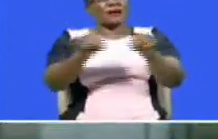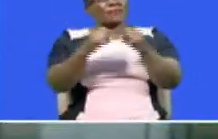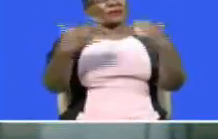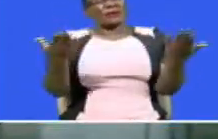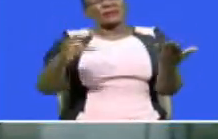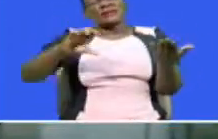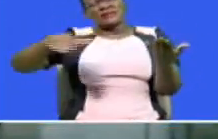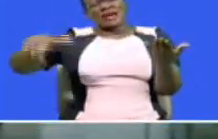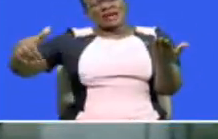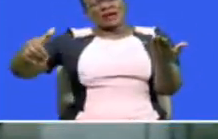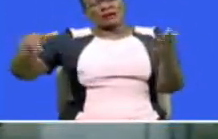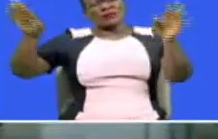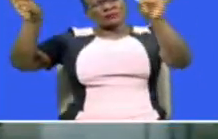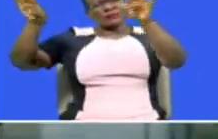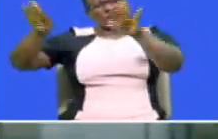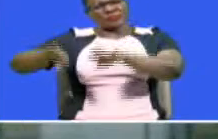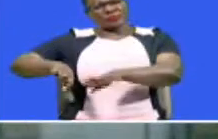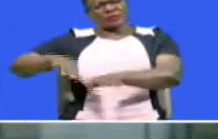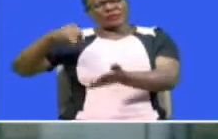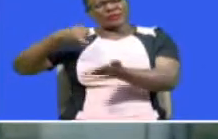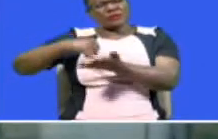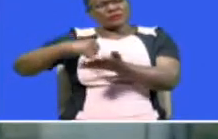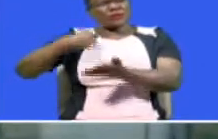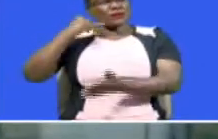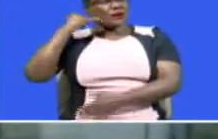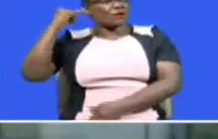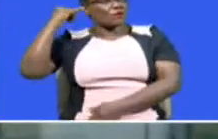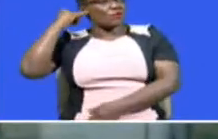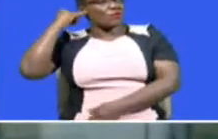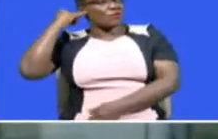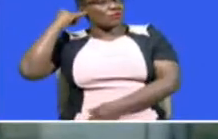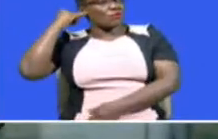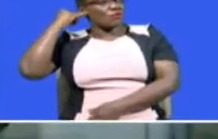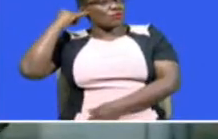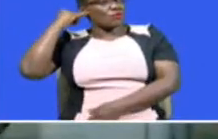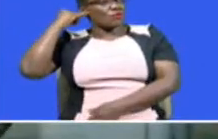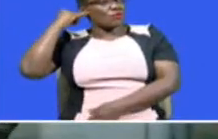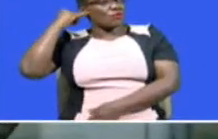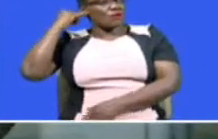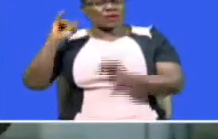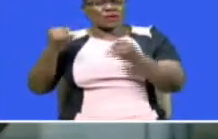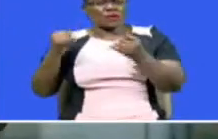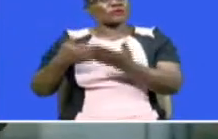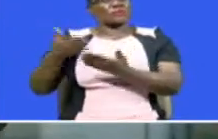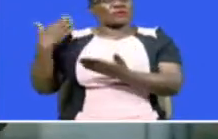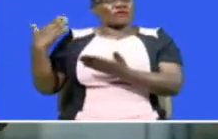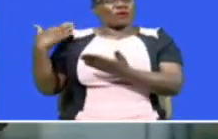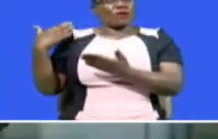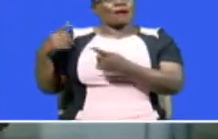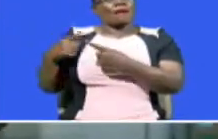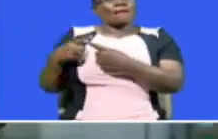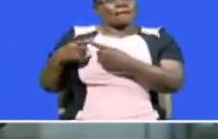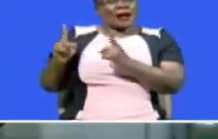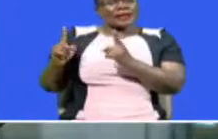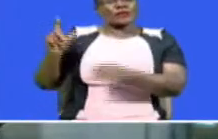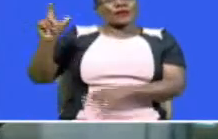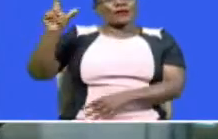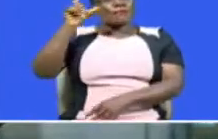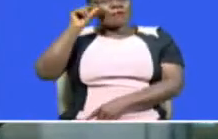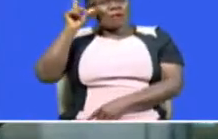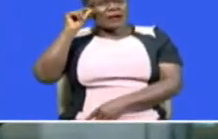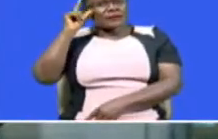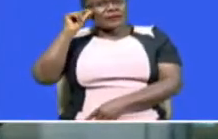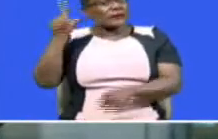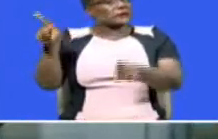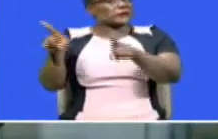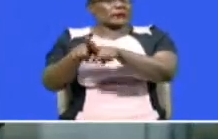miji kadhaa ya bonde la Ufa likiwemo jiji la Nakuru. Hayo ama hiyo ni taarifa ambayo nilikusomea hapo awali. Ukanda wa pwani mambo